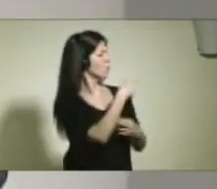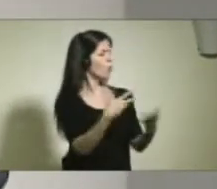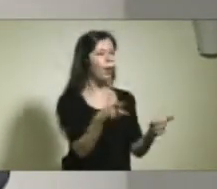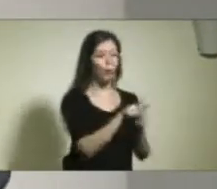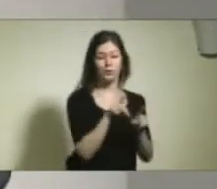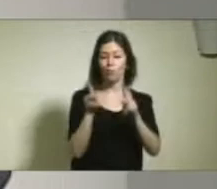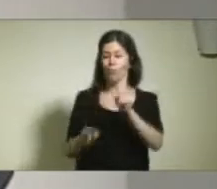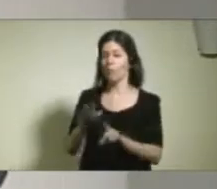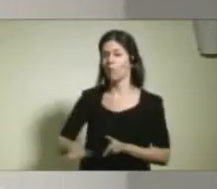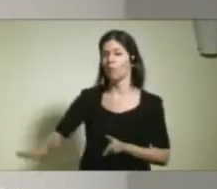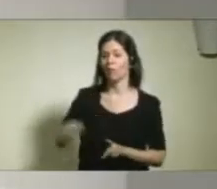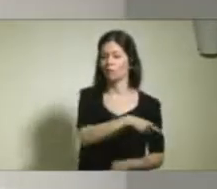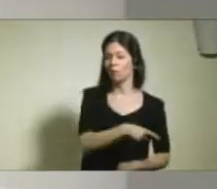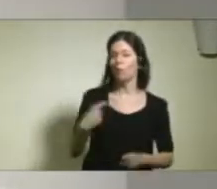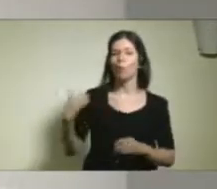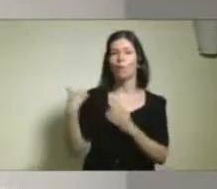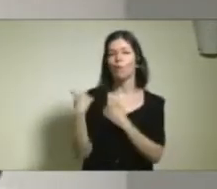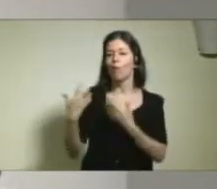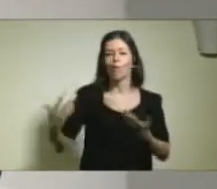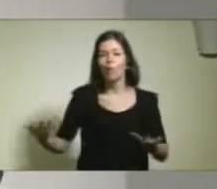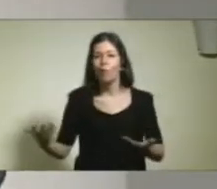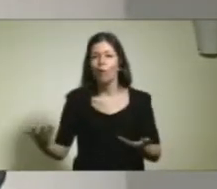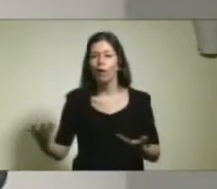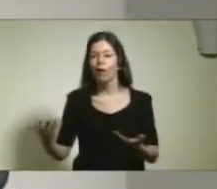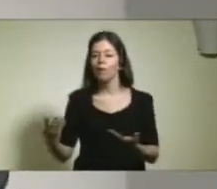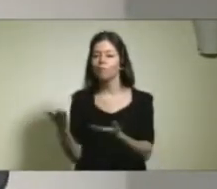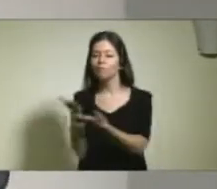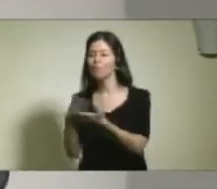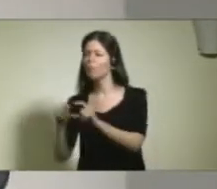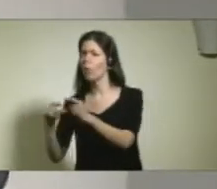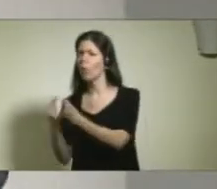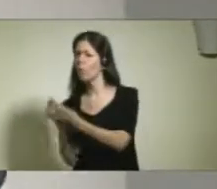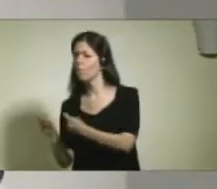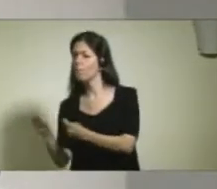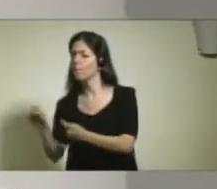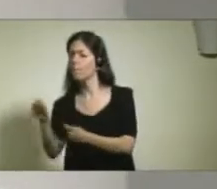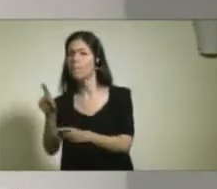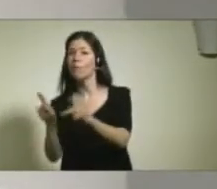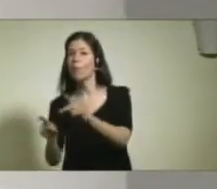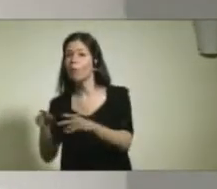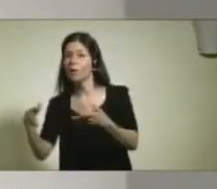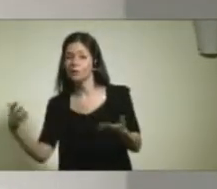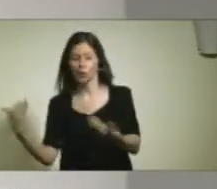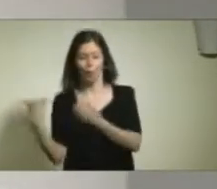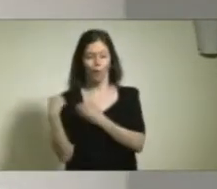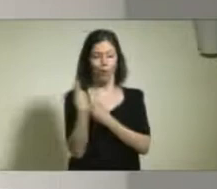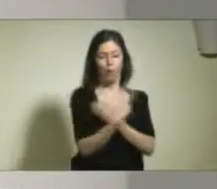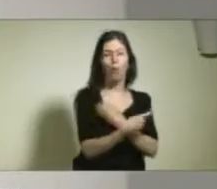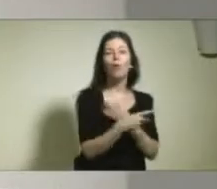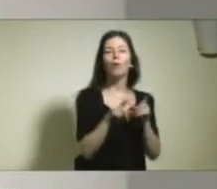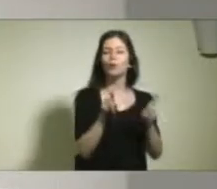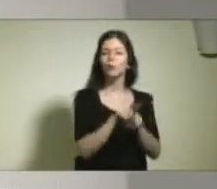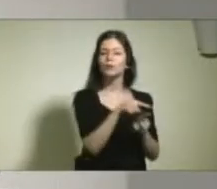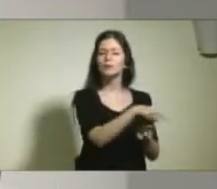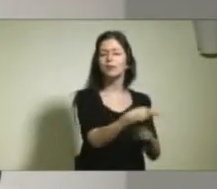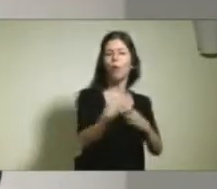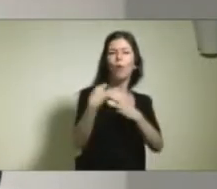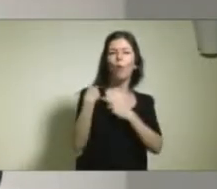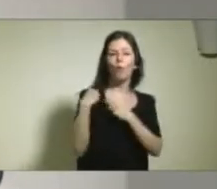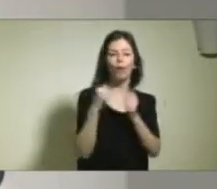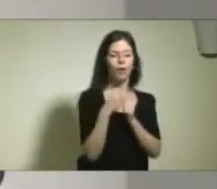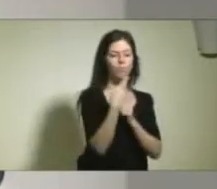la population et certains groupes de la population et aussi envers les membres